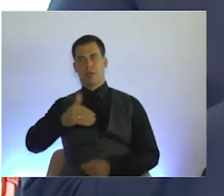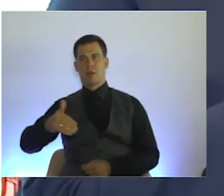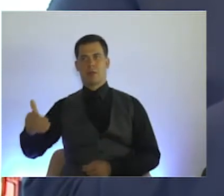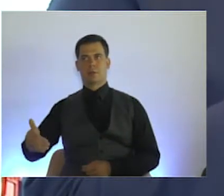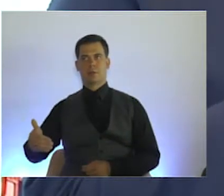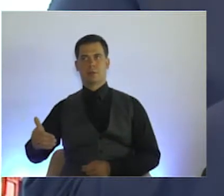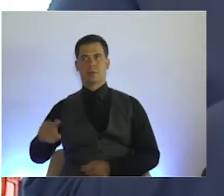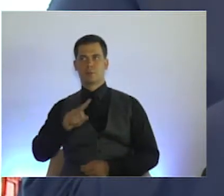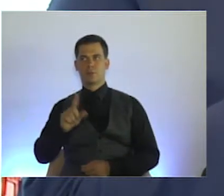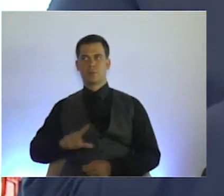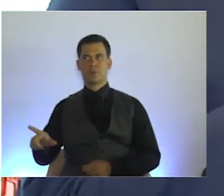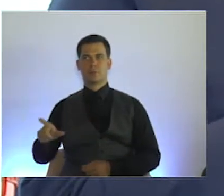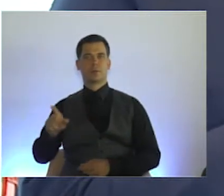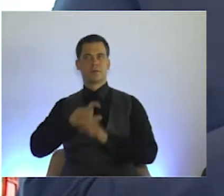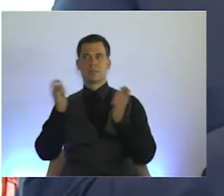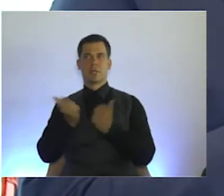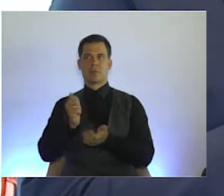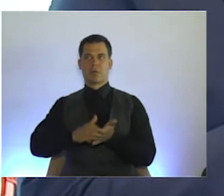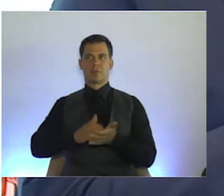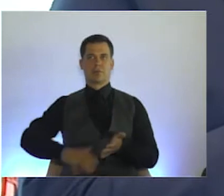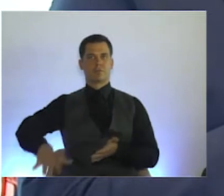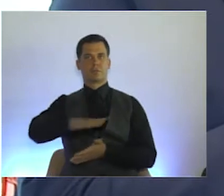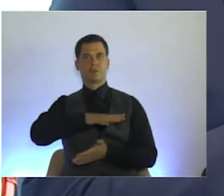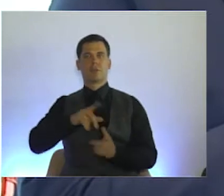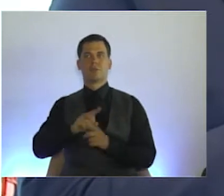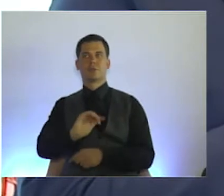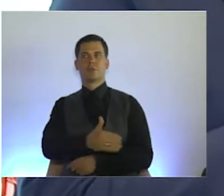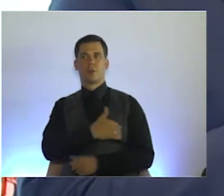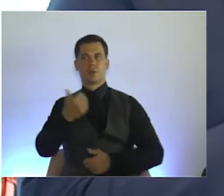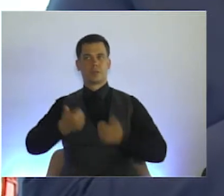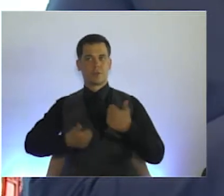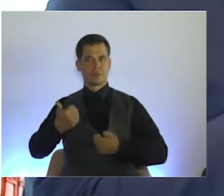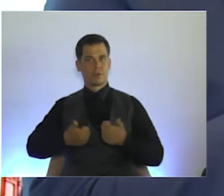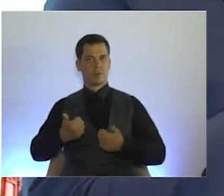złotych na całe Mazowsze, w tym na szkolnictwo zawodowe